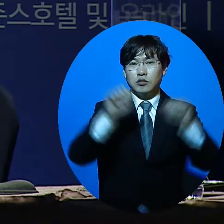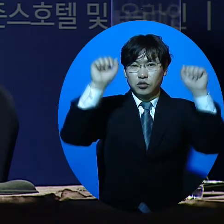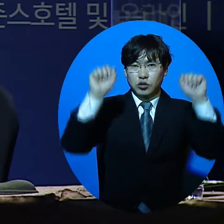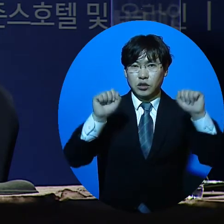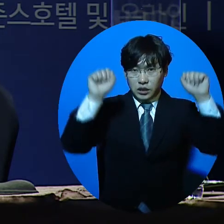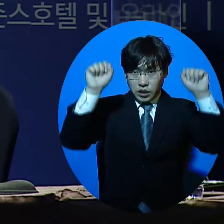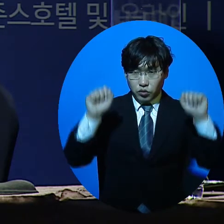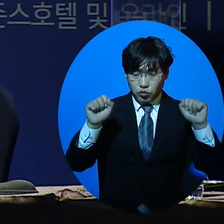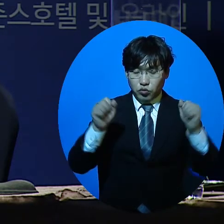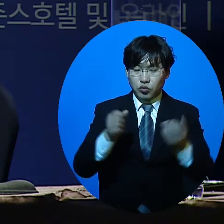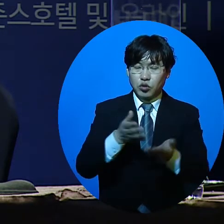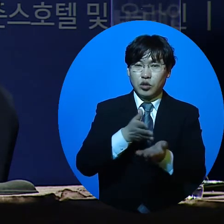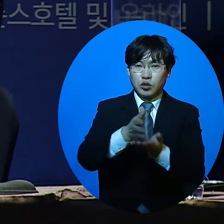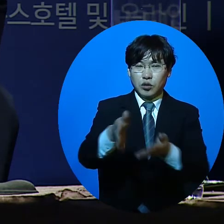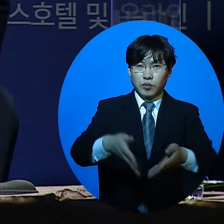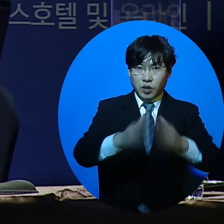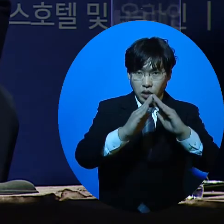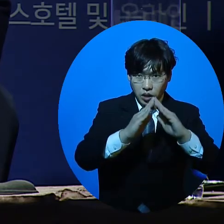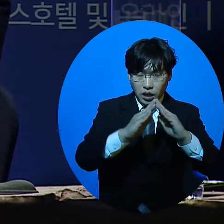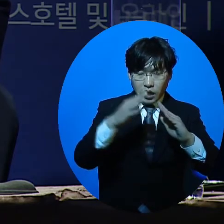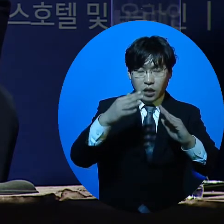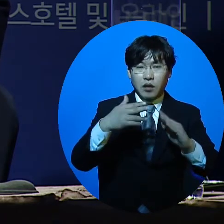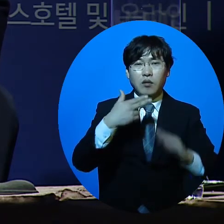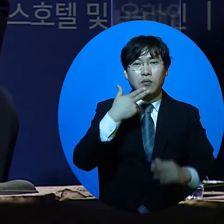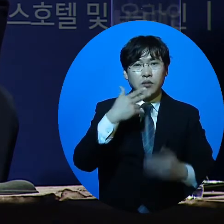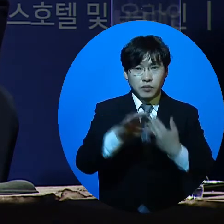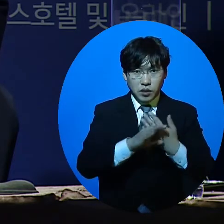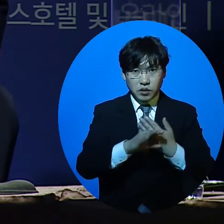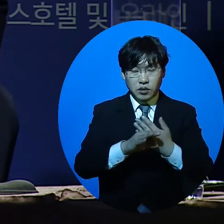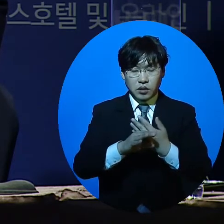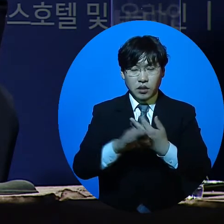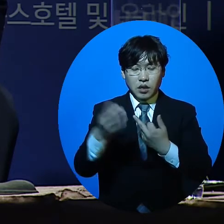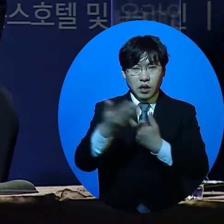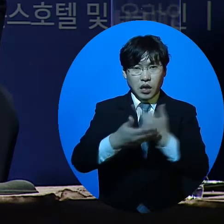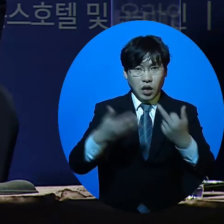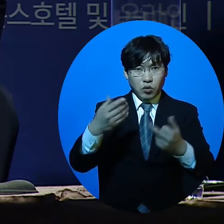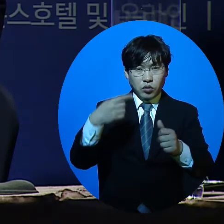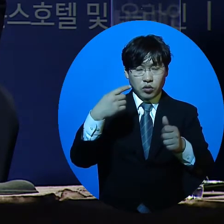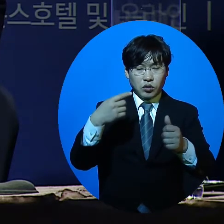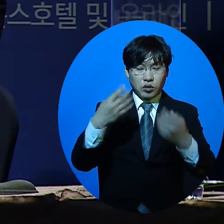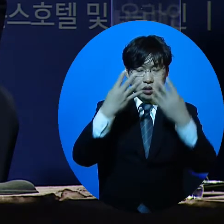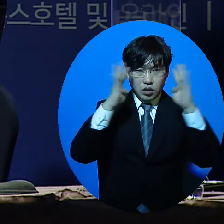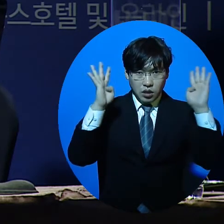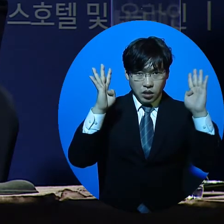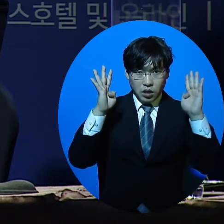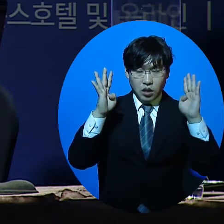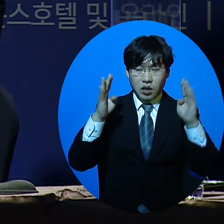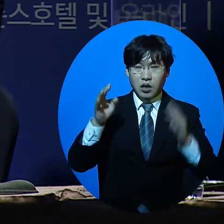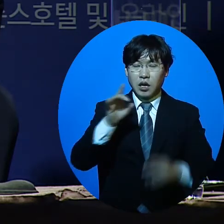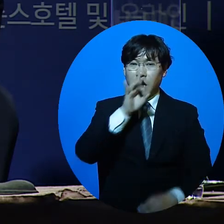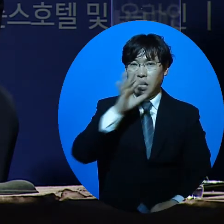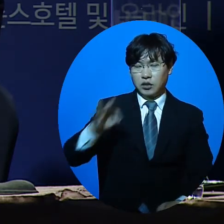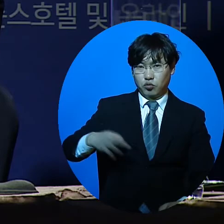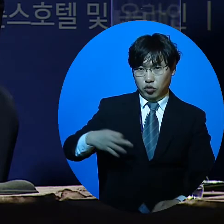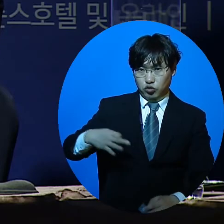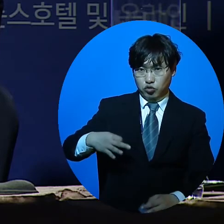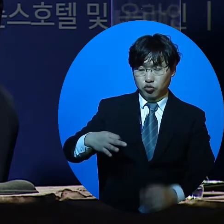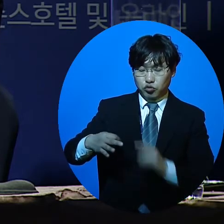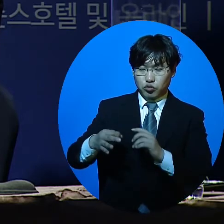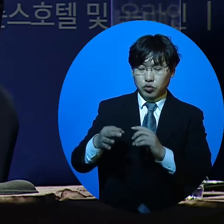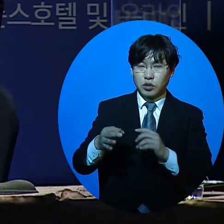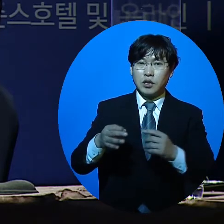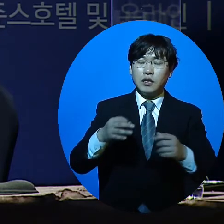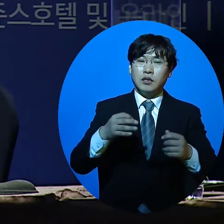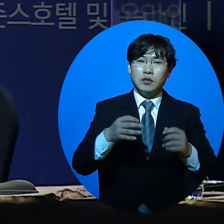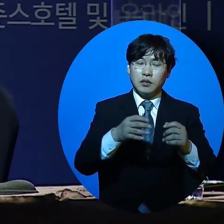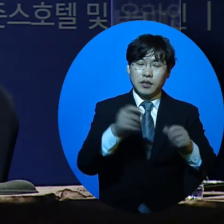생기지 않는다 그러면 이제 뭐 강원대학교든 강릉 원주든 이제 특수체육과는 아니지만 체육 관련 학과가